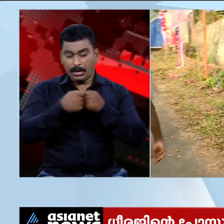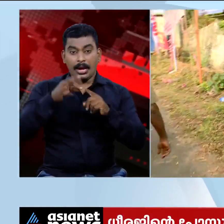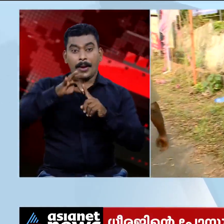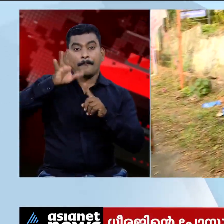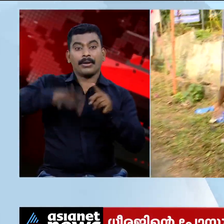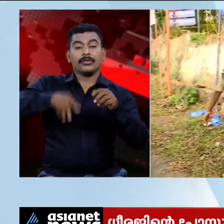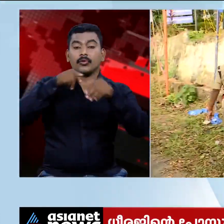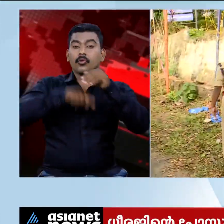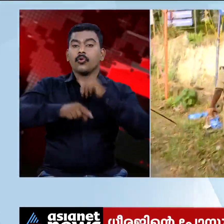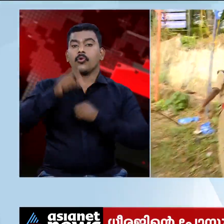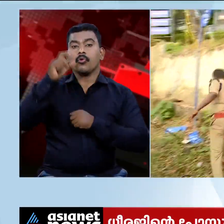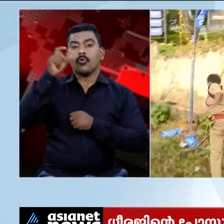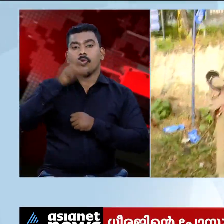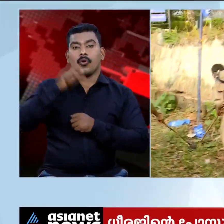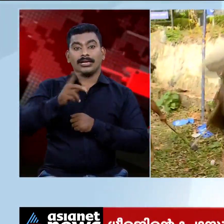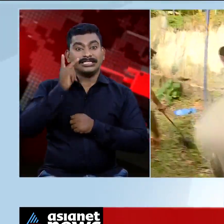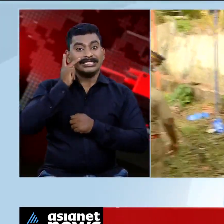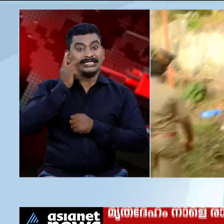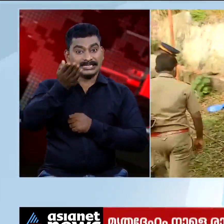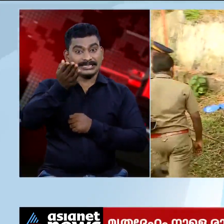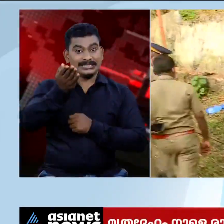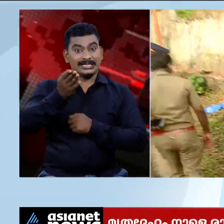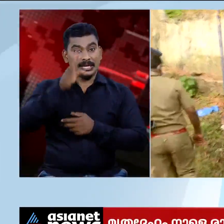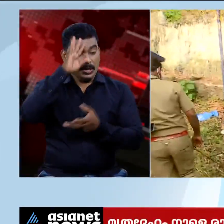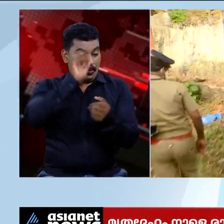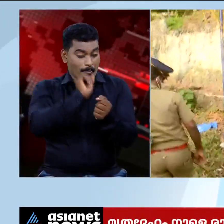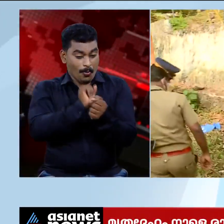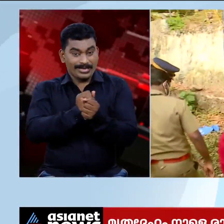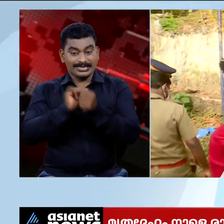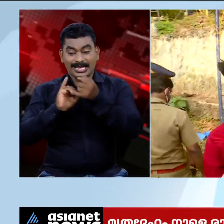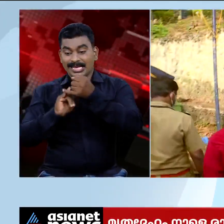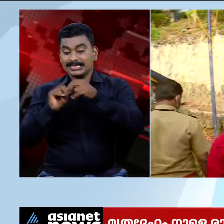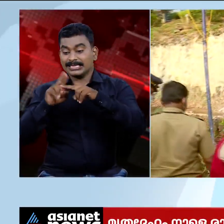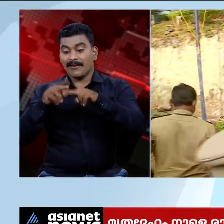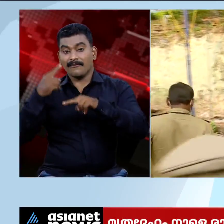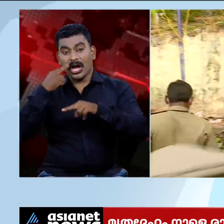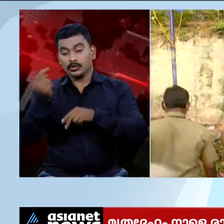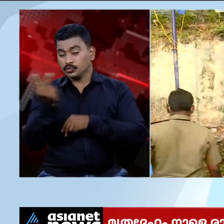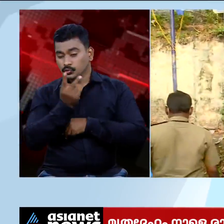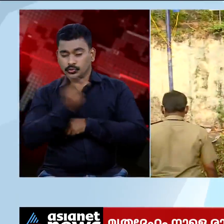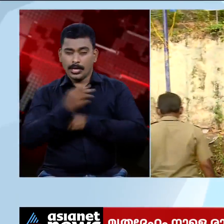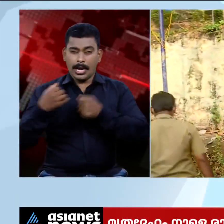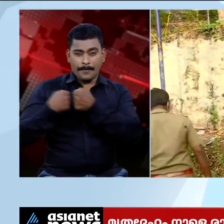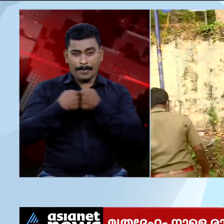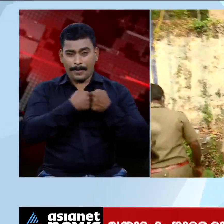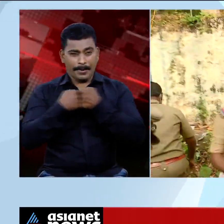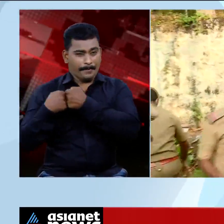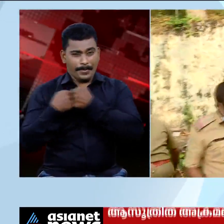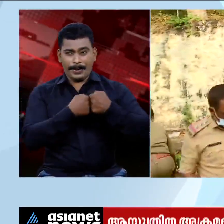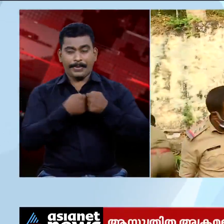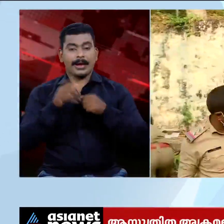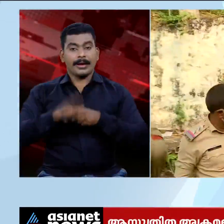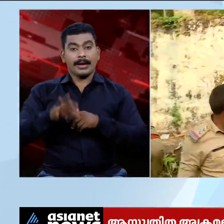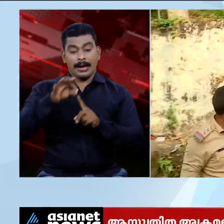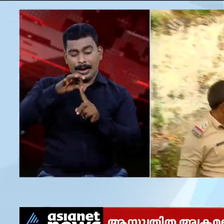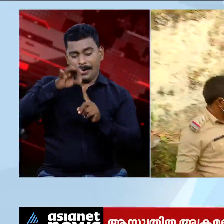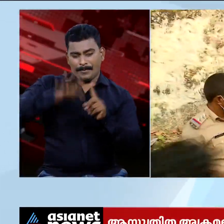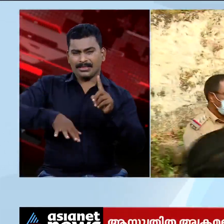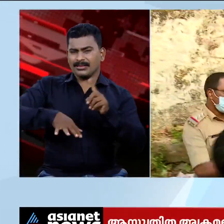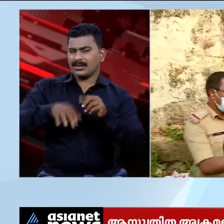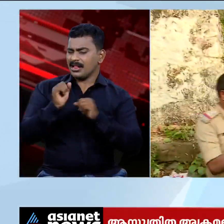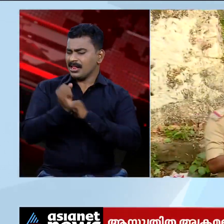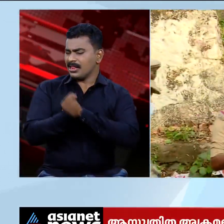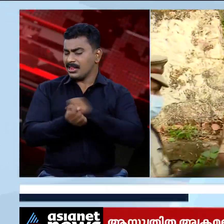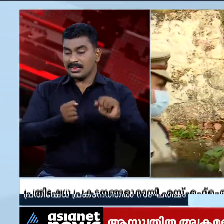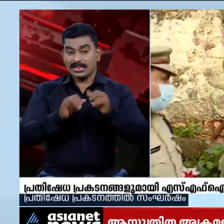പത്തനംതിട്ട മുസല്യാർ കോളേജിന് മുന്നിലാണ് ഈ സാഹചര്യം എന്ന വിവരങ്ങൾ പുറത്തുവരുന്നു. ബിദിൻ എം ദാസ് വിവരങ്ങളുമായി ചേരും. പത്തനംതിട്ടയുടെ വിവിധയിടങ്ങളിൽ SFI